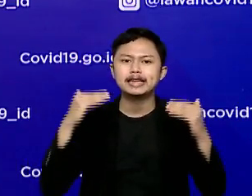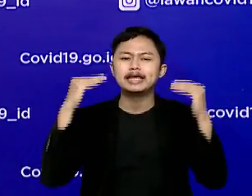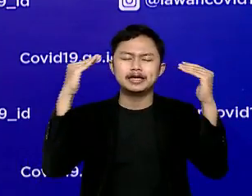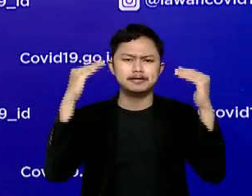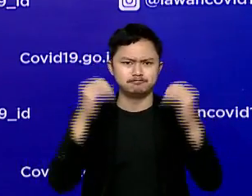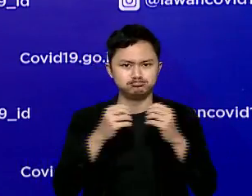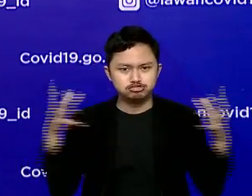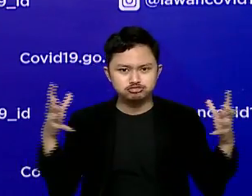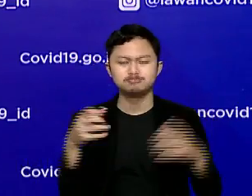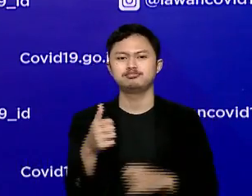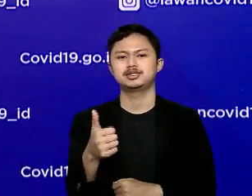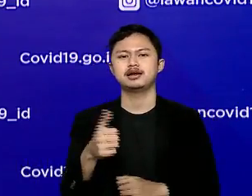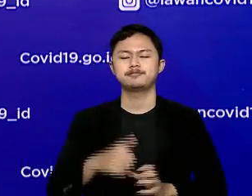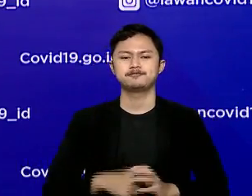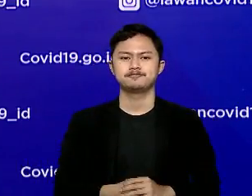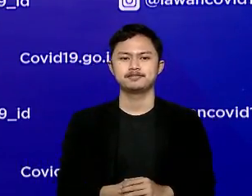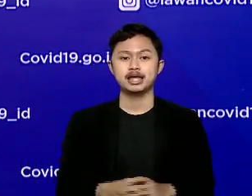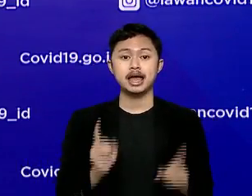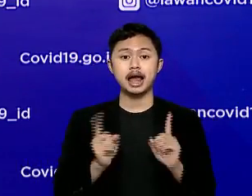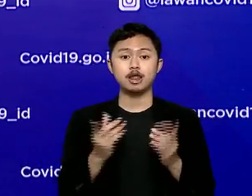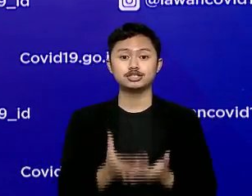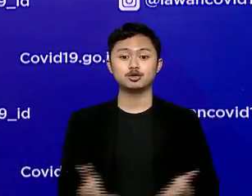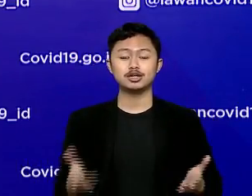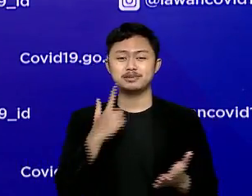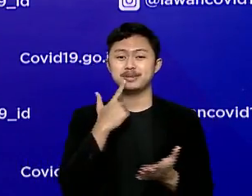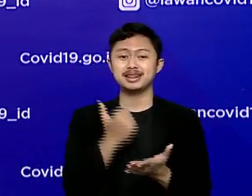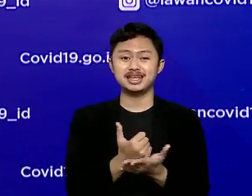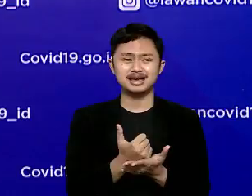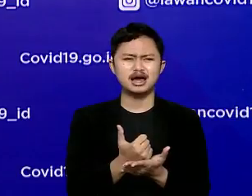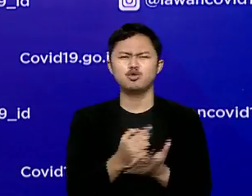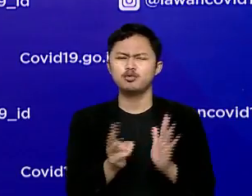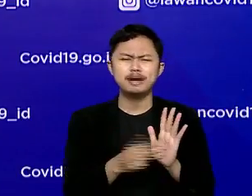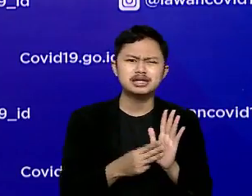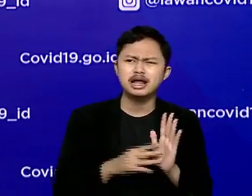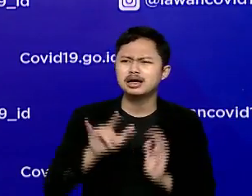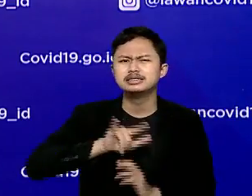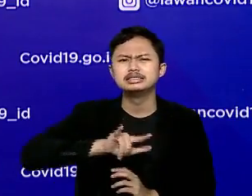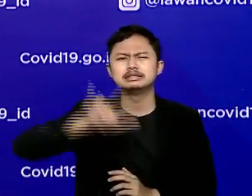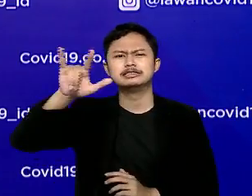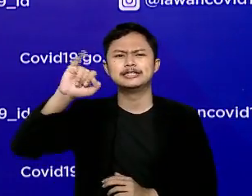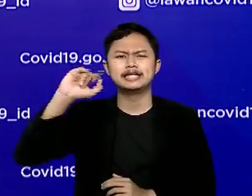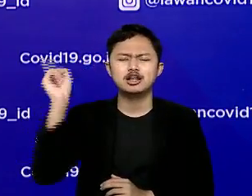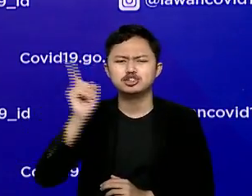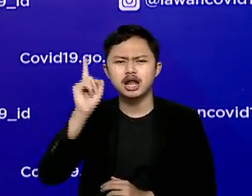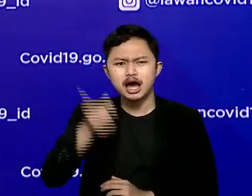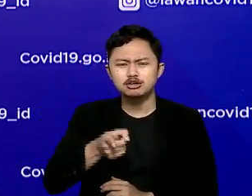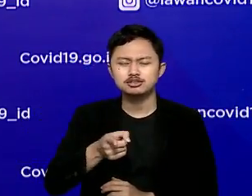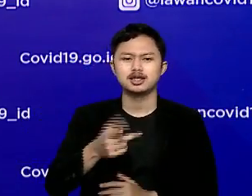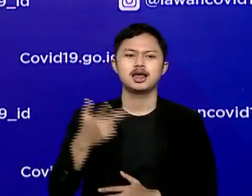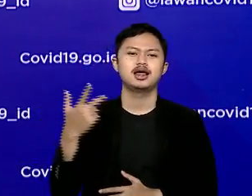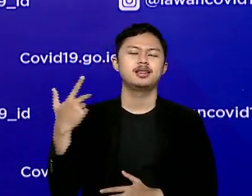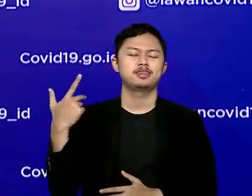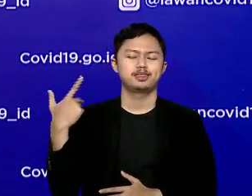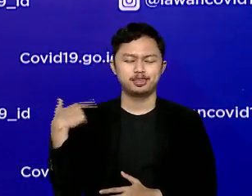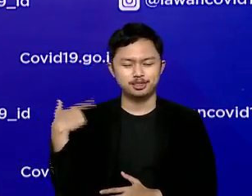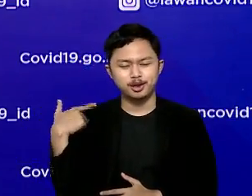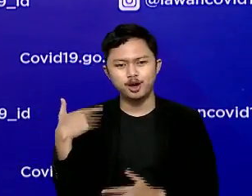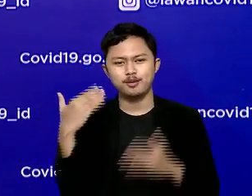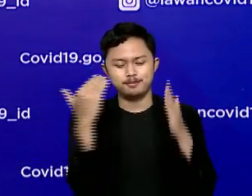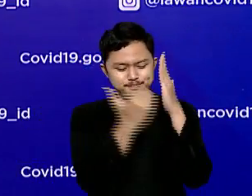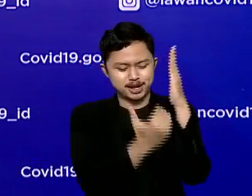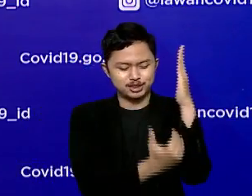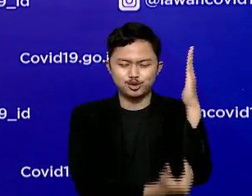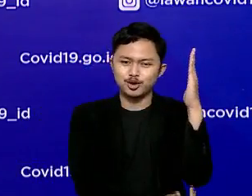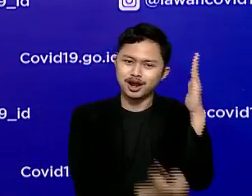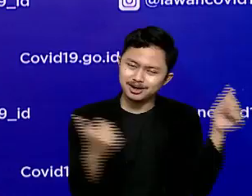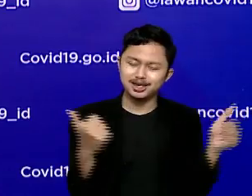terjadi. Jika mendesak untuk melakukan perjalanan, mohon untuk terus mematuhi kebijakan pelaku perjalanan luar negeri